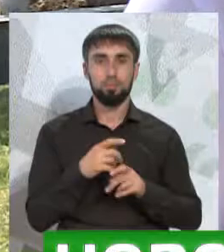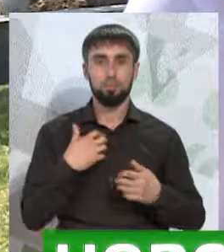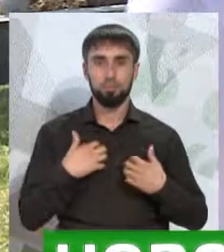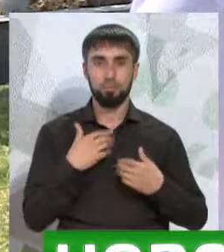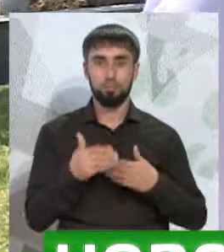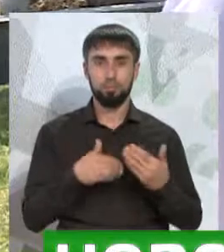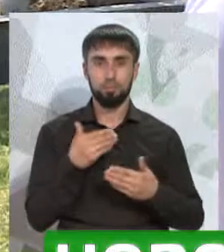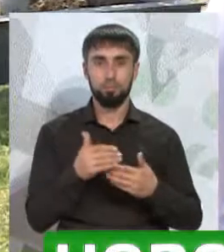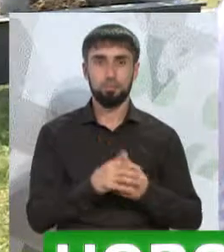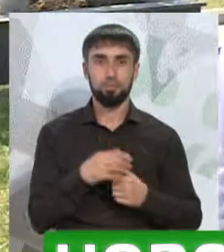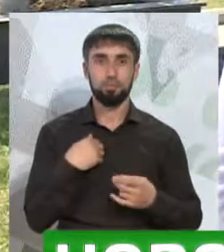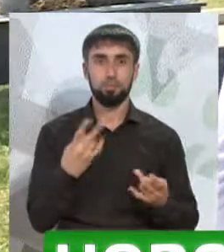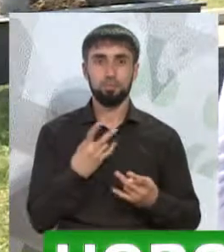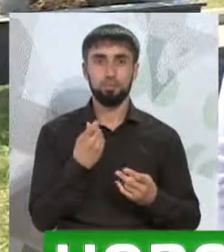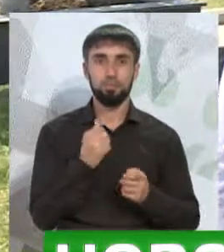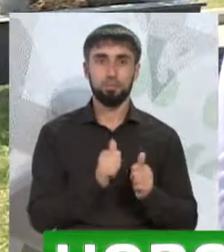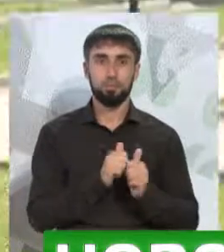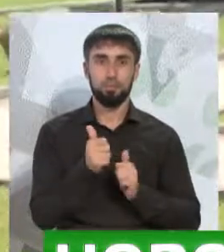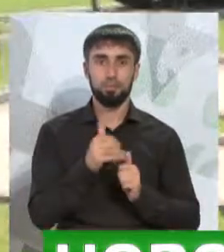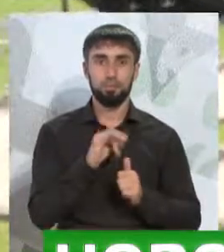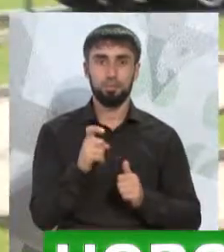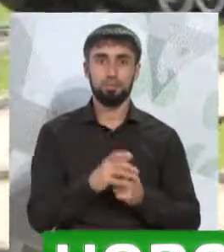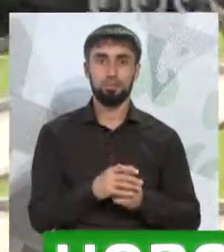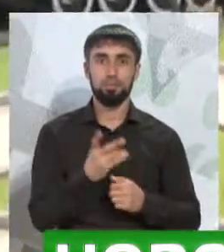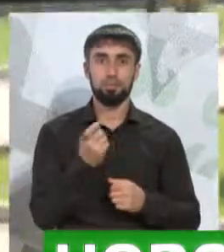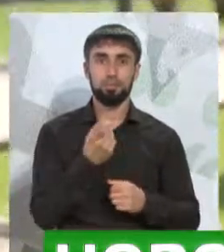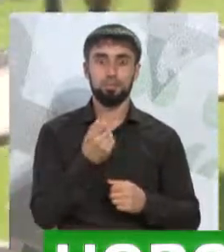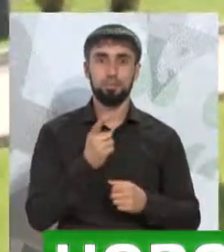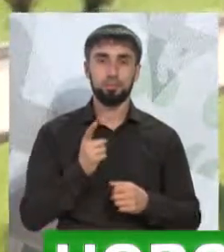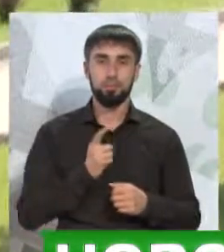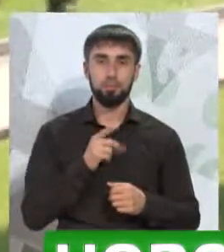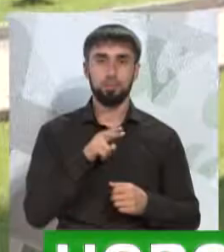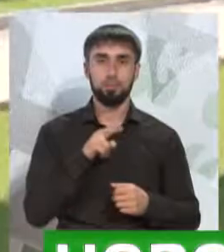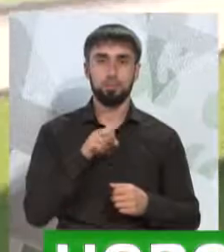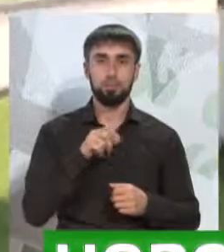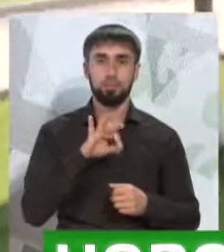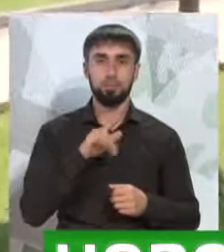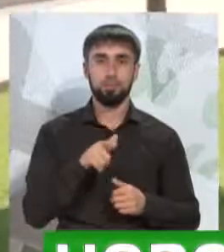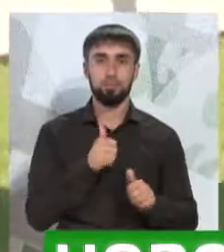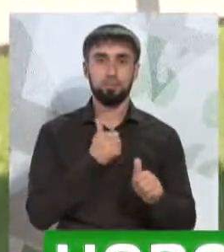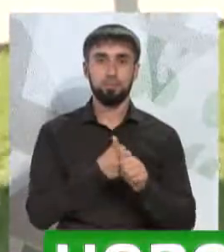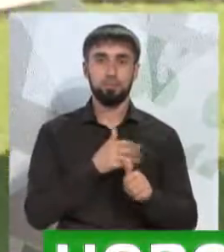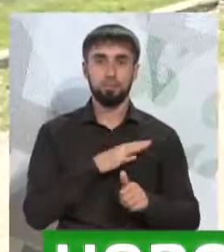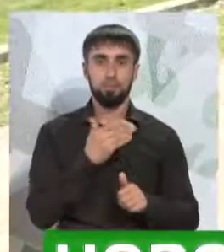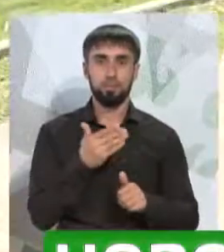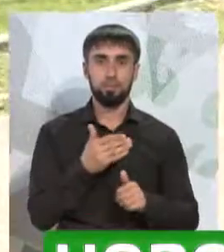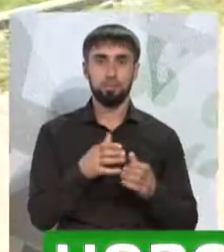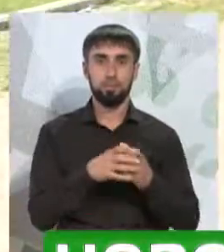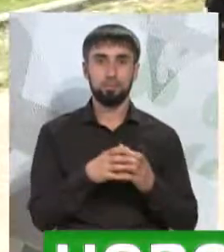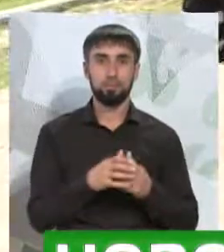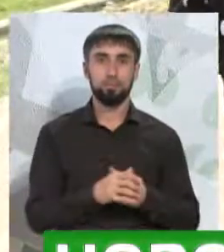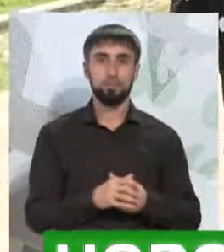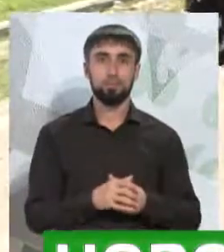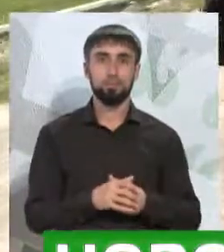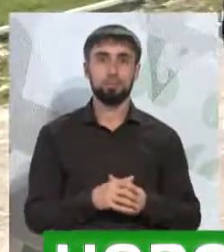как нам надо немножко хотя бы опередить их. Немного погодя, команда «Патриот» уже догнала оппонента. Игра перерастает в